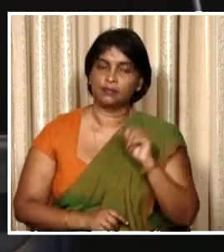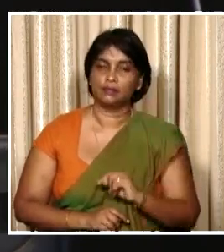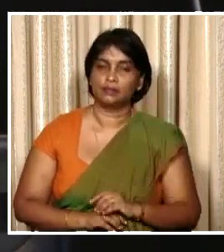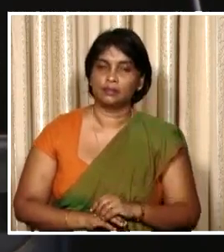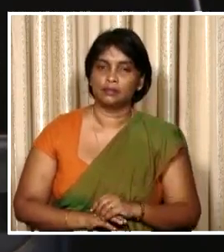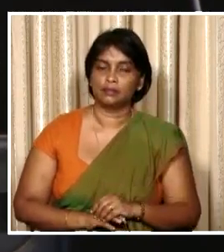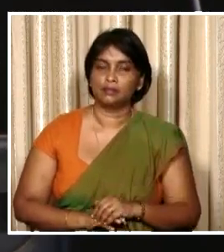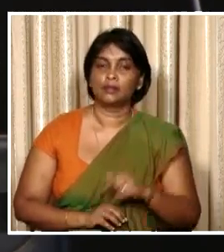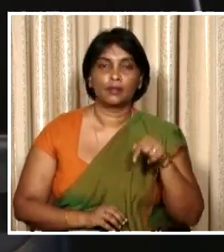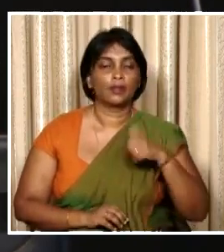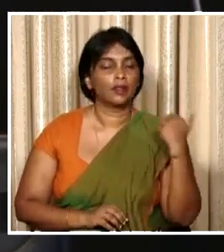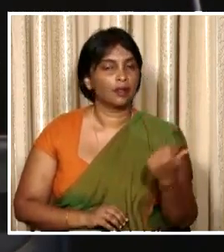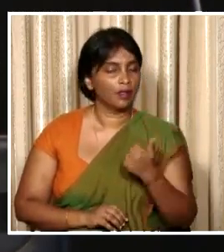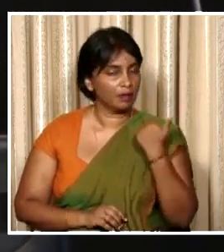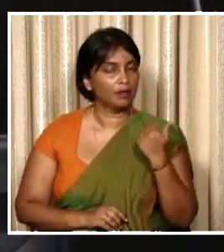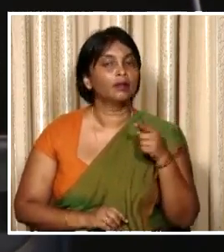දැන්